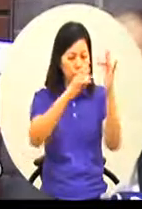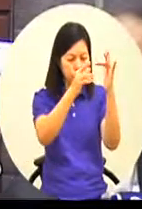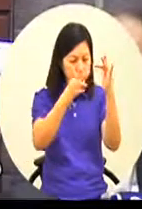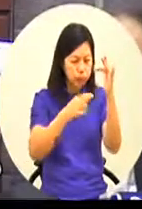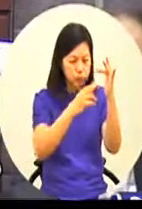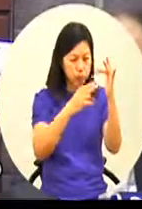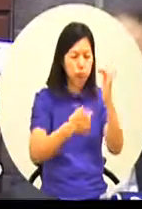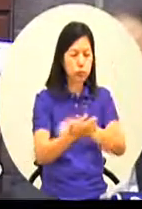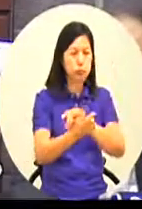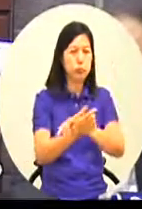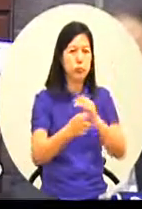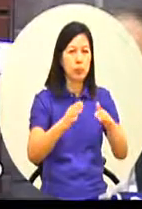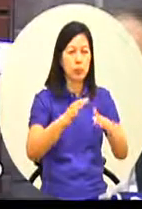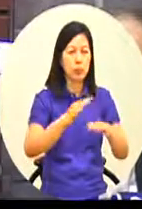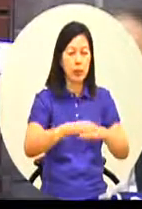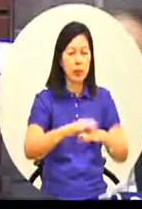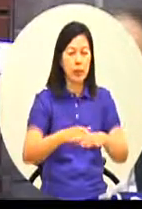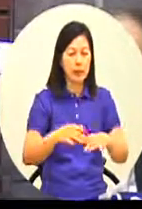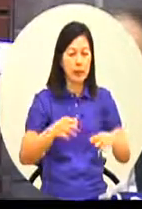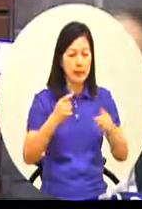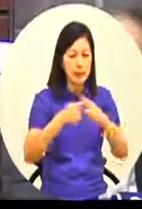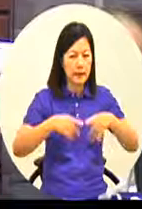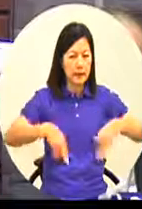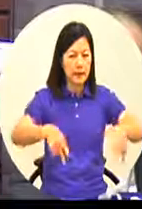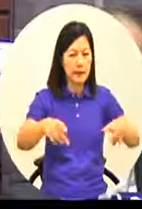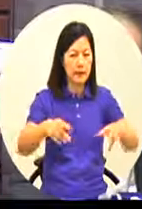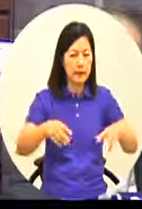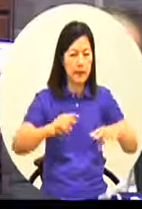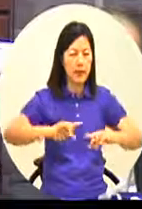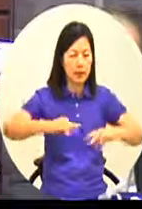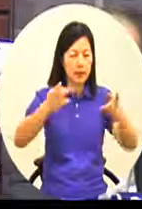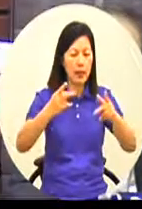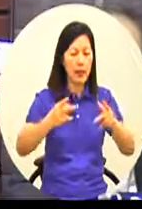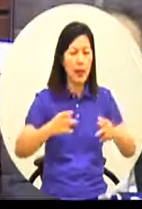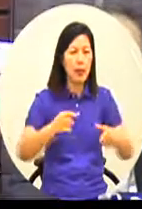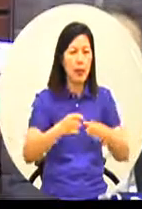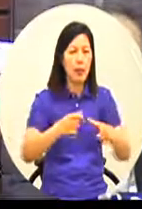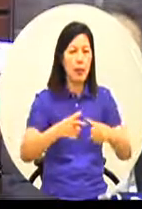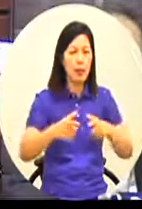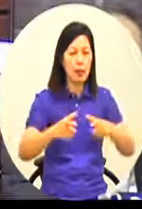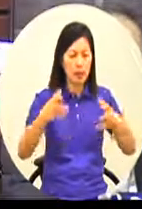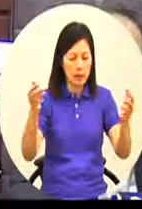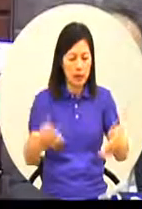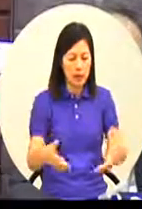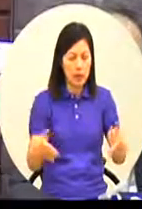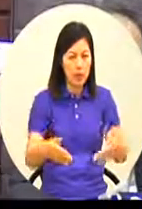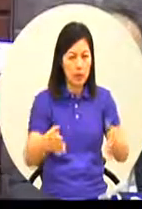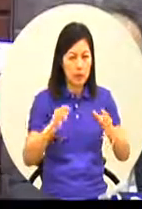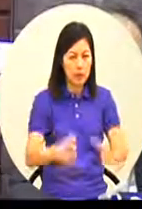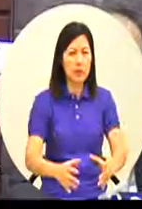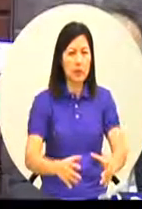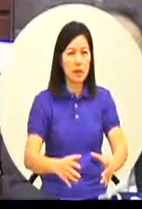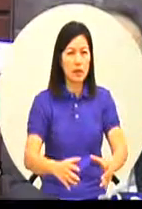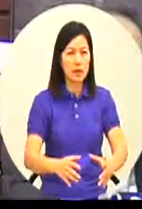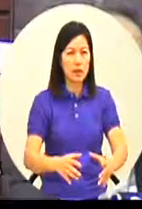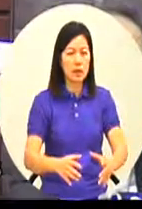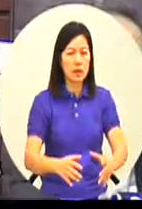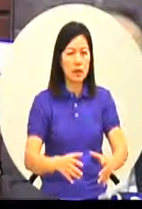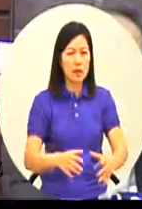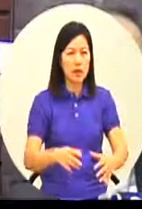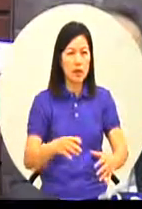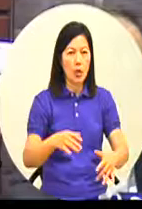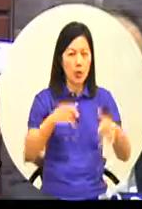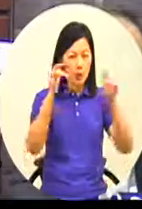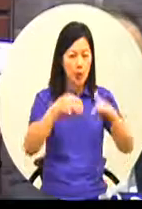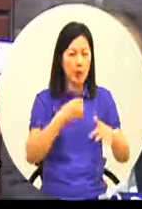是说，平常我们是透过人行道的改造，或者是公园的开辟，我们会将这些不好的 不是移动树是好的